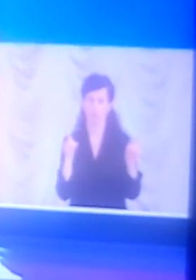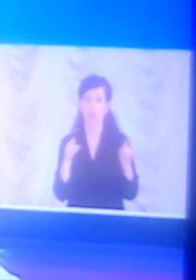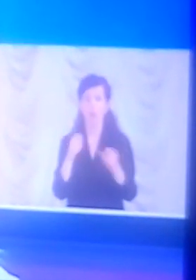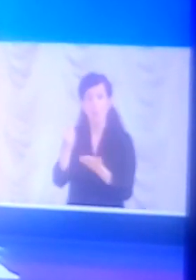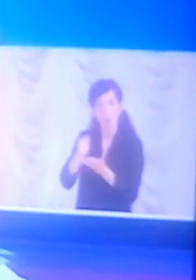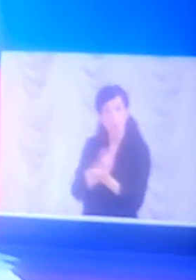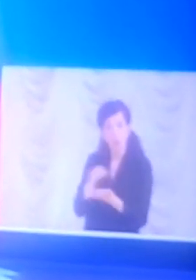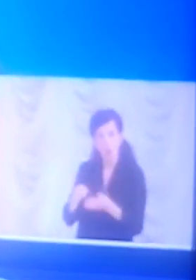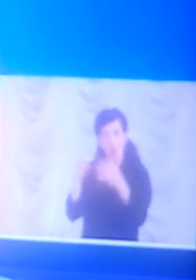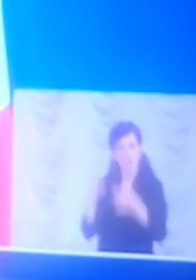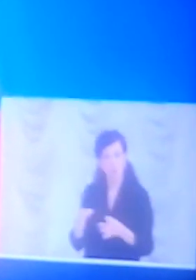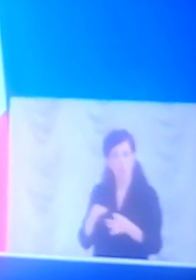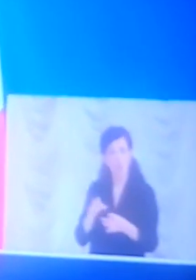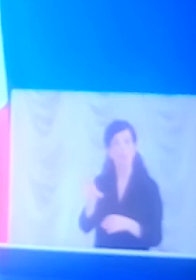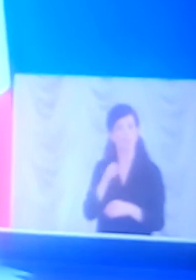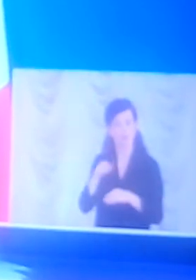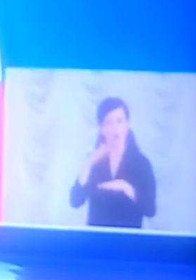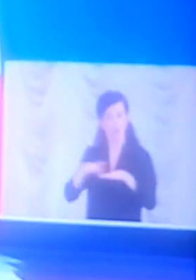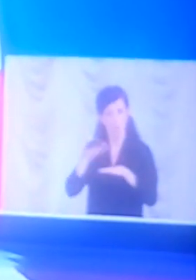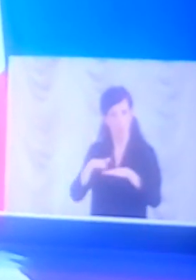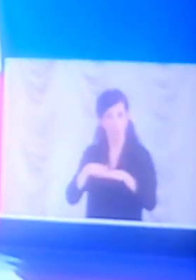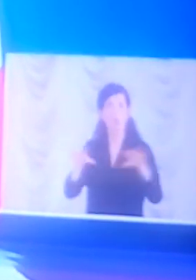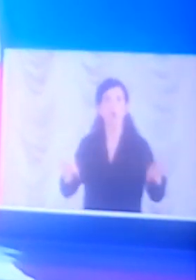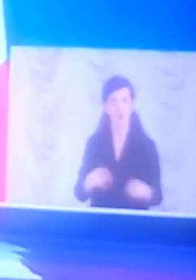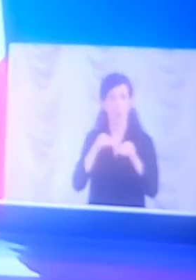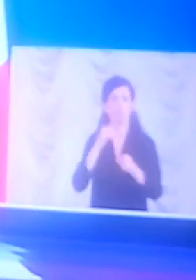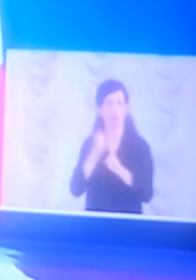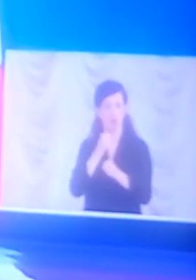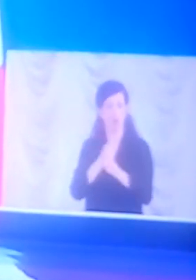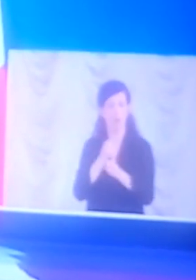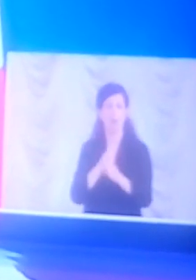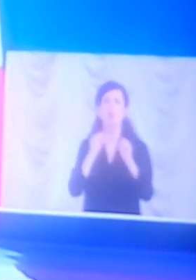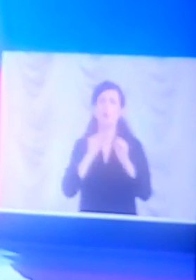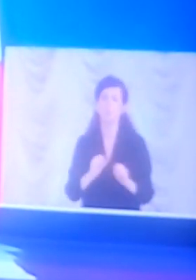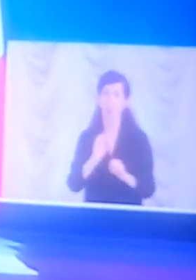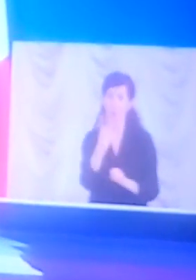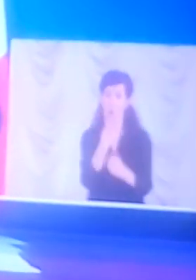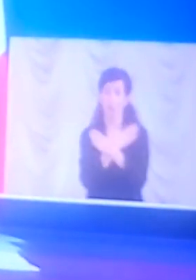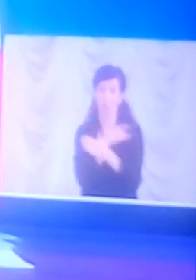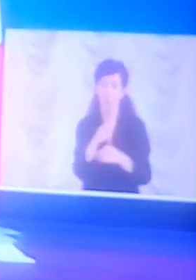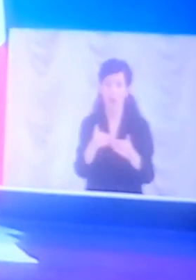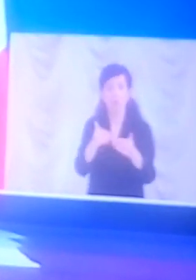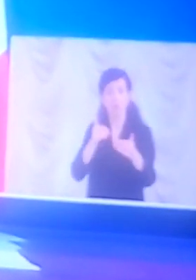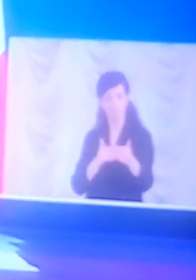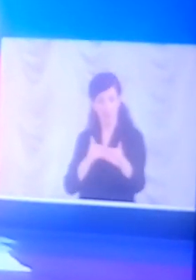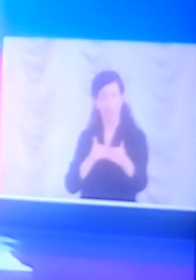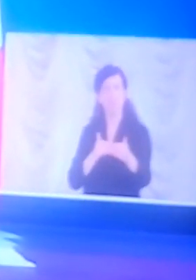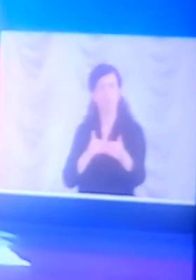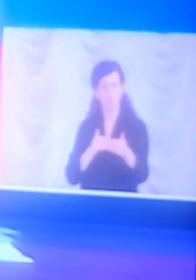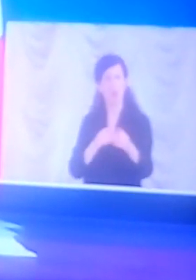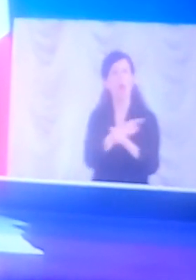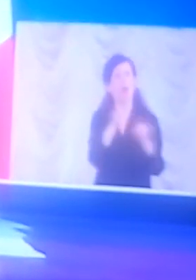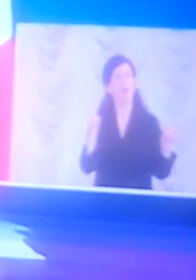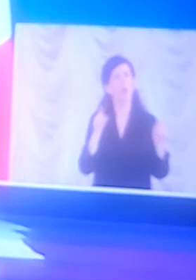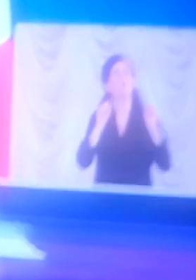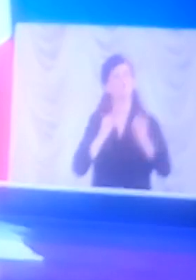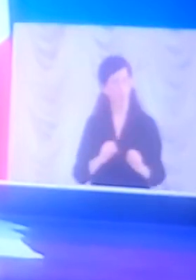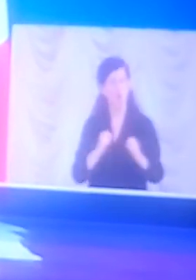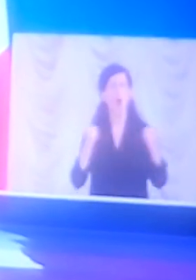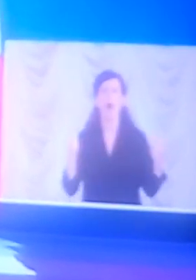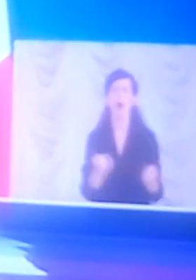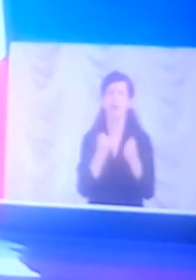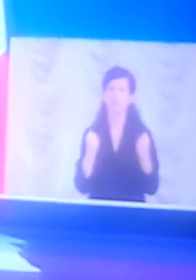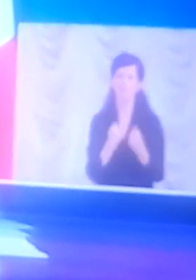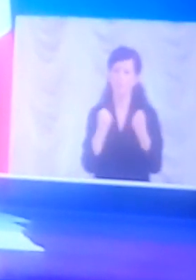protocollo, iniziate a lavorare, perché anche prima del 4 maggio, nei prossimi giorni, vi verranno consentite attività